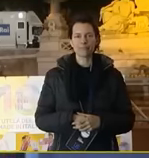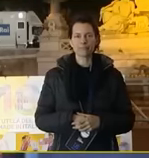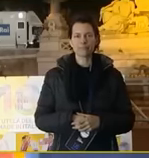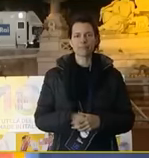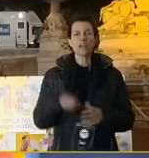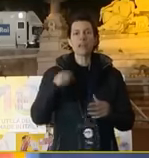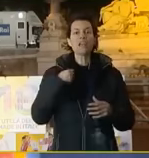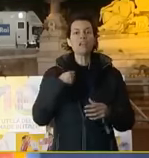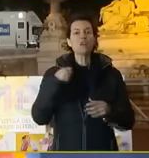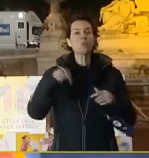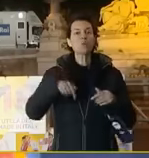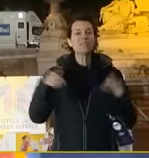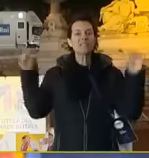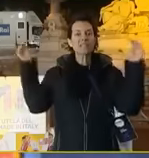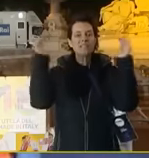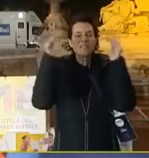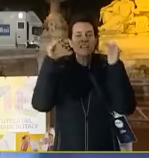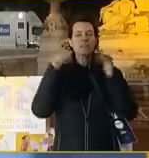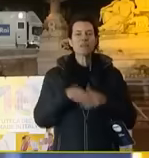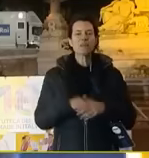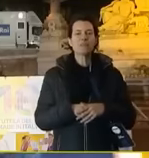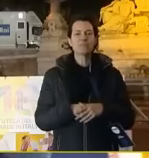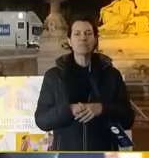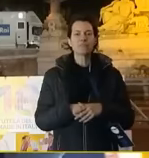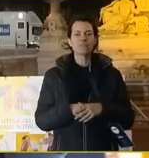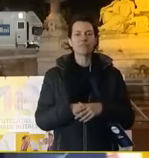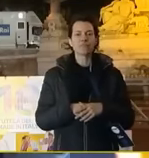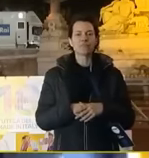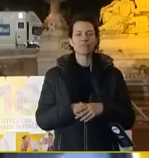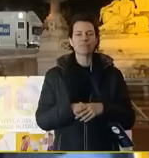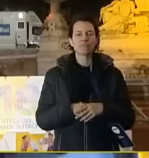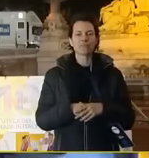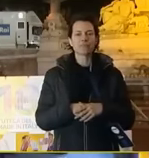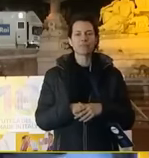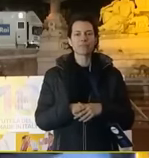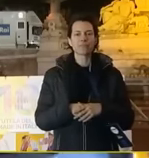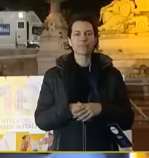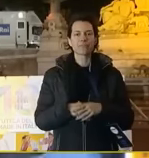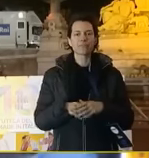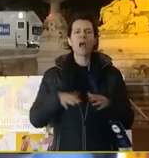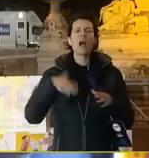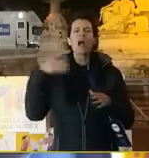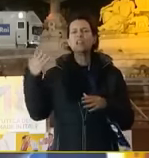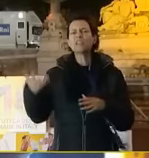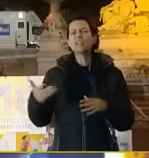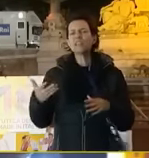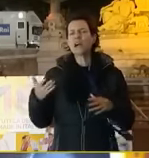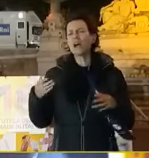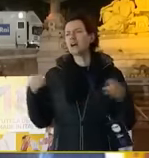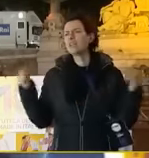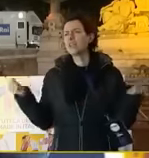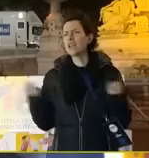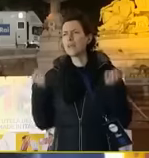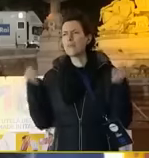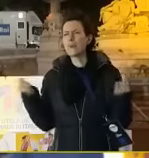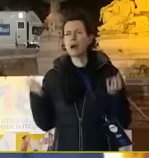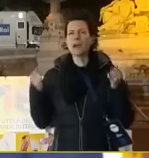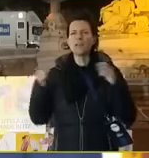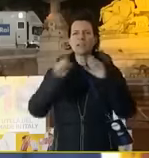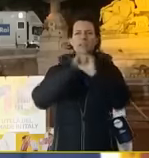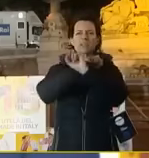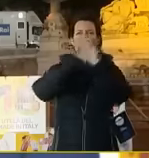questa sera, al di là di ogni tipo di slogan, quello che mi sento di dire dal più profondo del